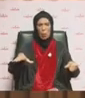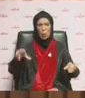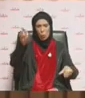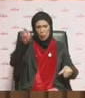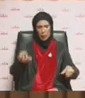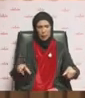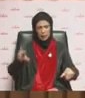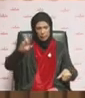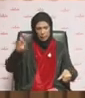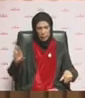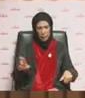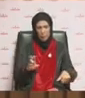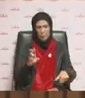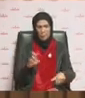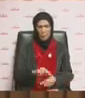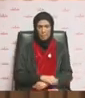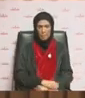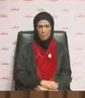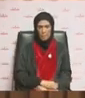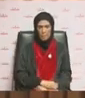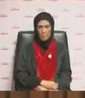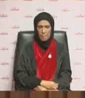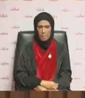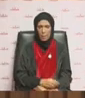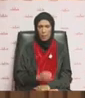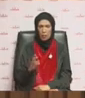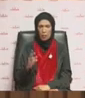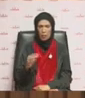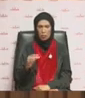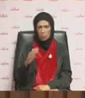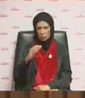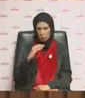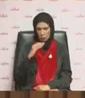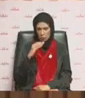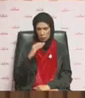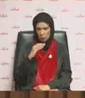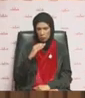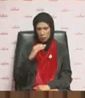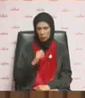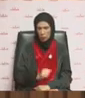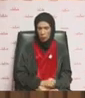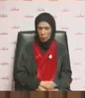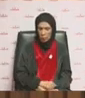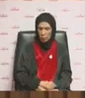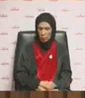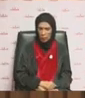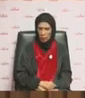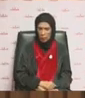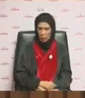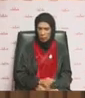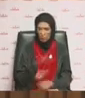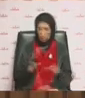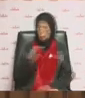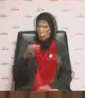عام ولا يرتقي أن يكون رقم في رد إلى عضو مجلس النواب يحمل دور